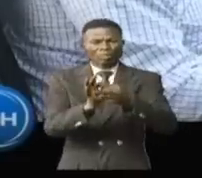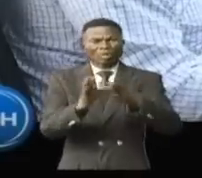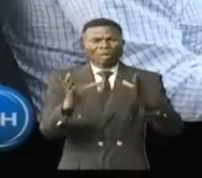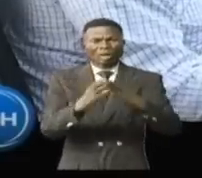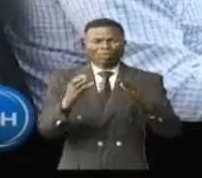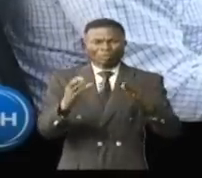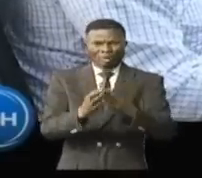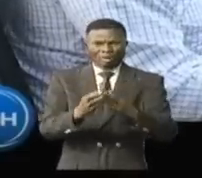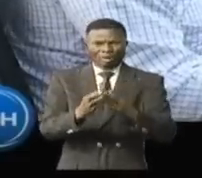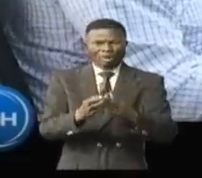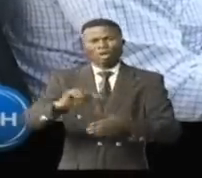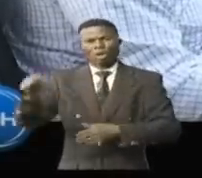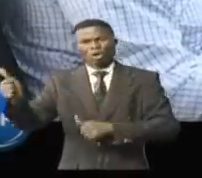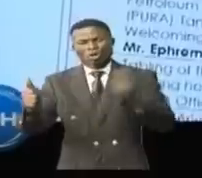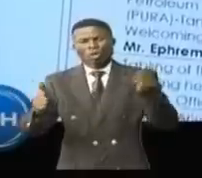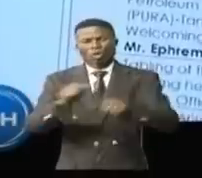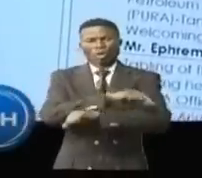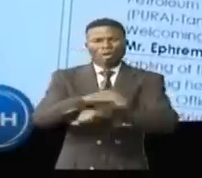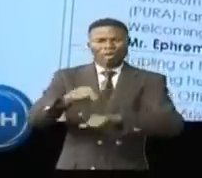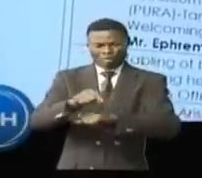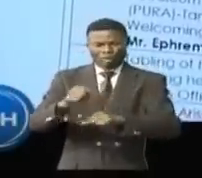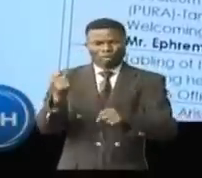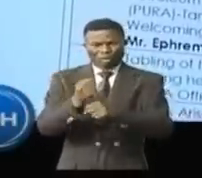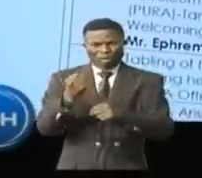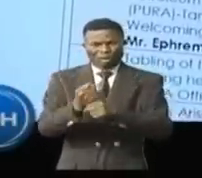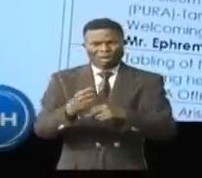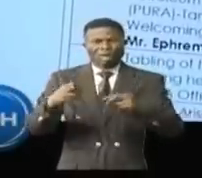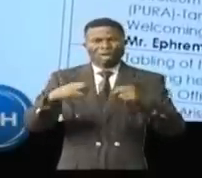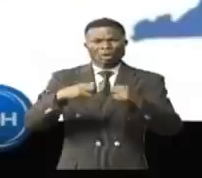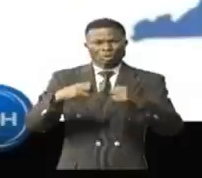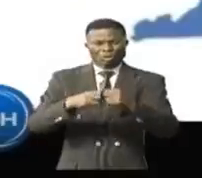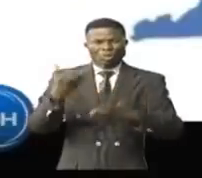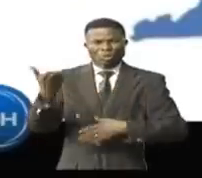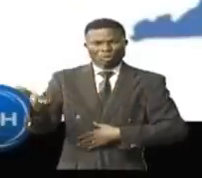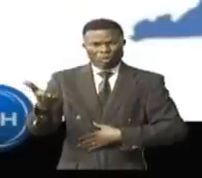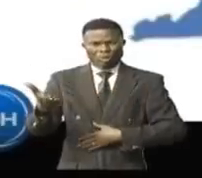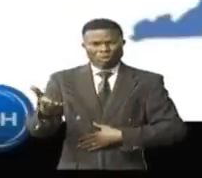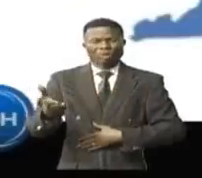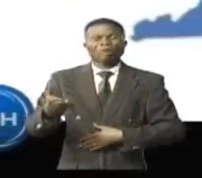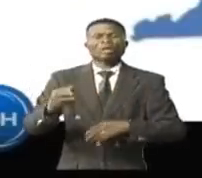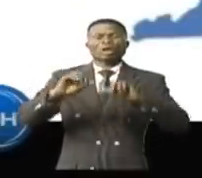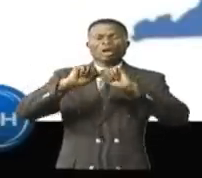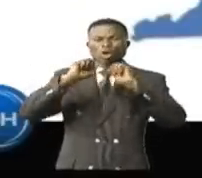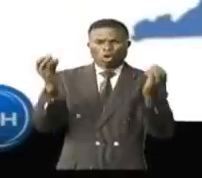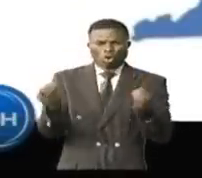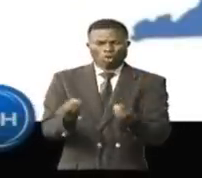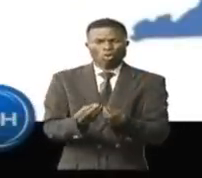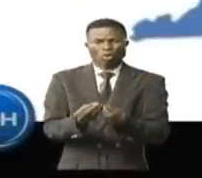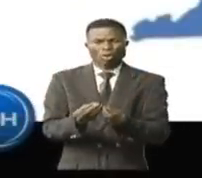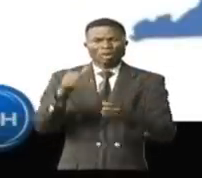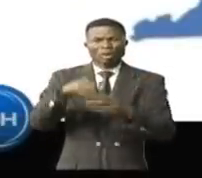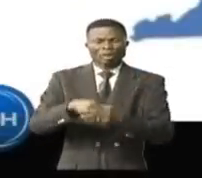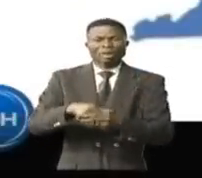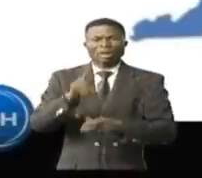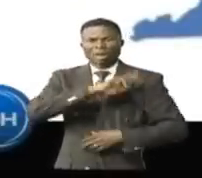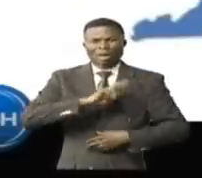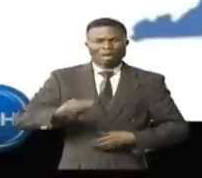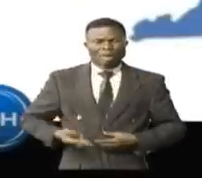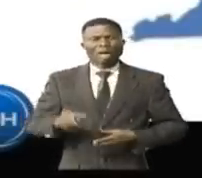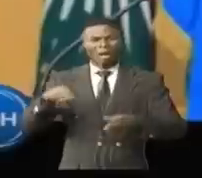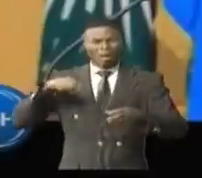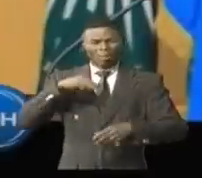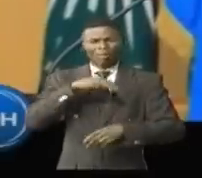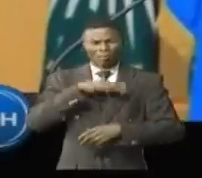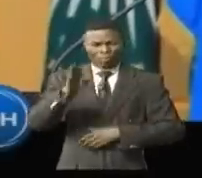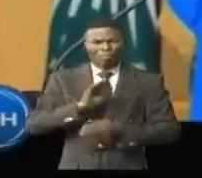collaboration avec les autres instances de régulation du secteur de l'énergie de cette organisation dont la RDC est membre